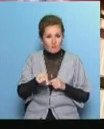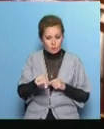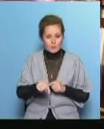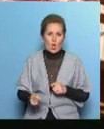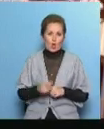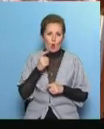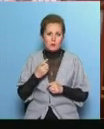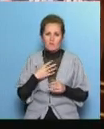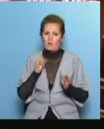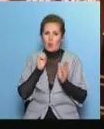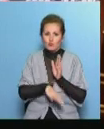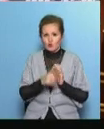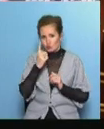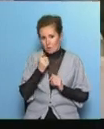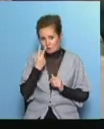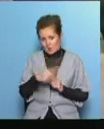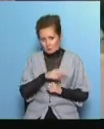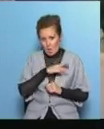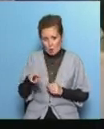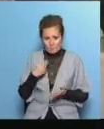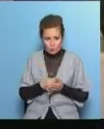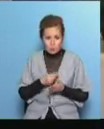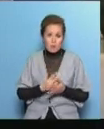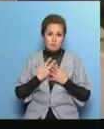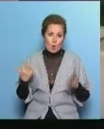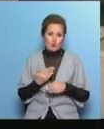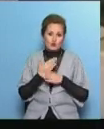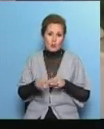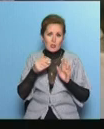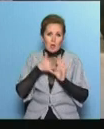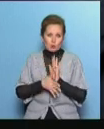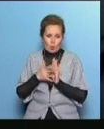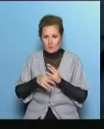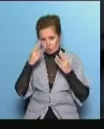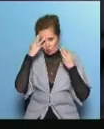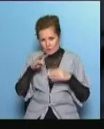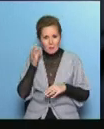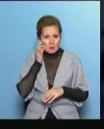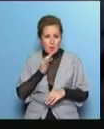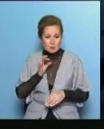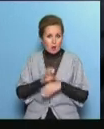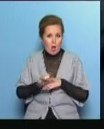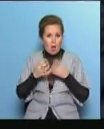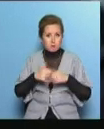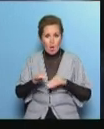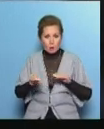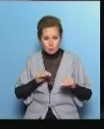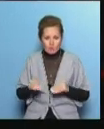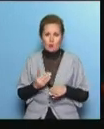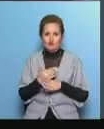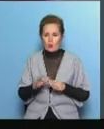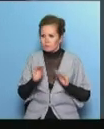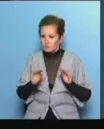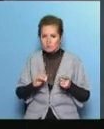порядка 120 миллионов рублей. Большая часть расходов на современное немецкое оборудование. Часть из него уже установлена. Операторы